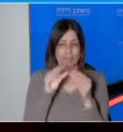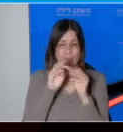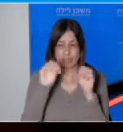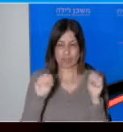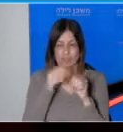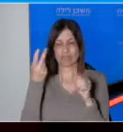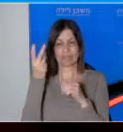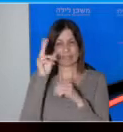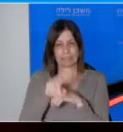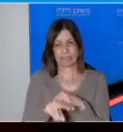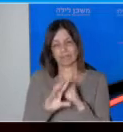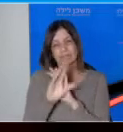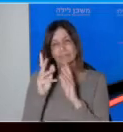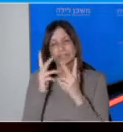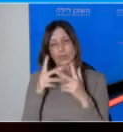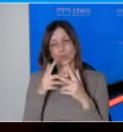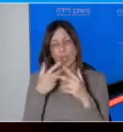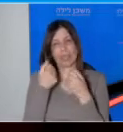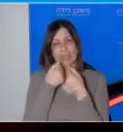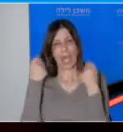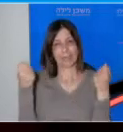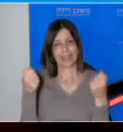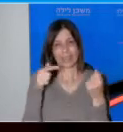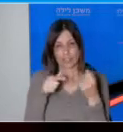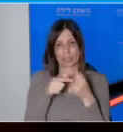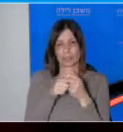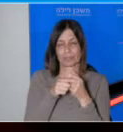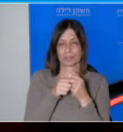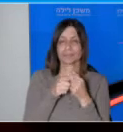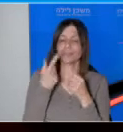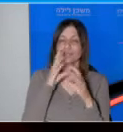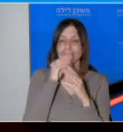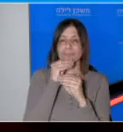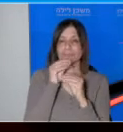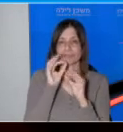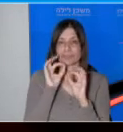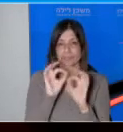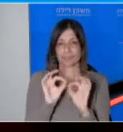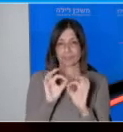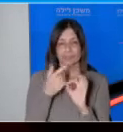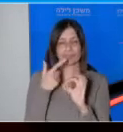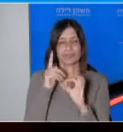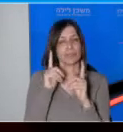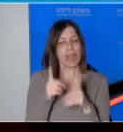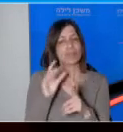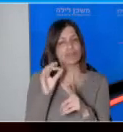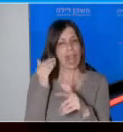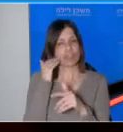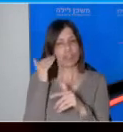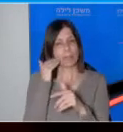נשמתו לבורא בצורה דרמטית למדי. כן. הזו. אז בואי נדבר באמת על מלחמתה של ארצות